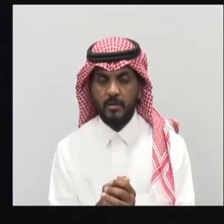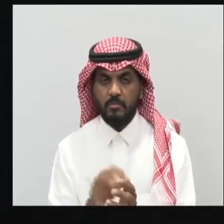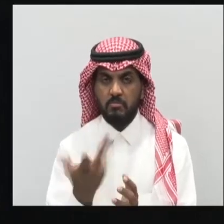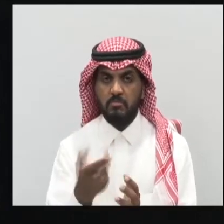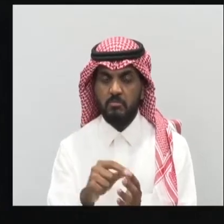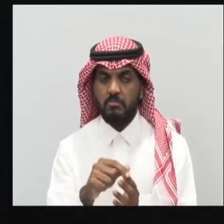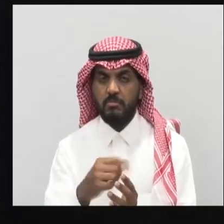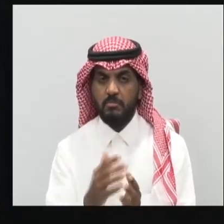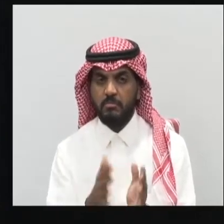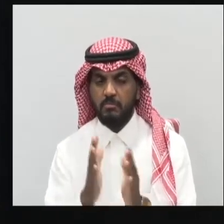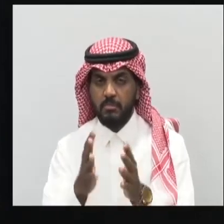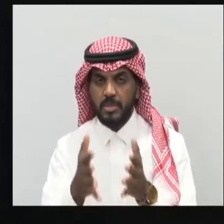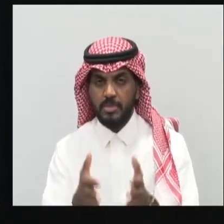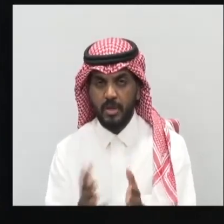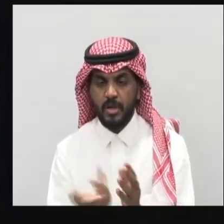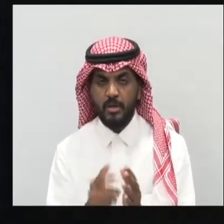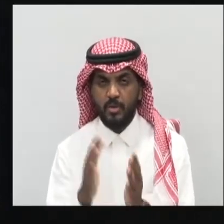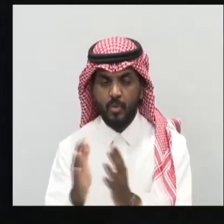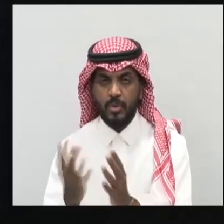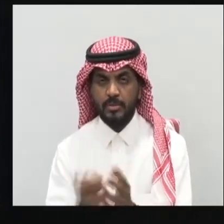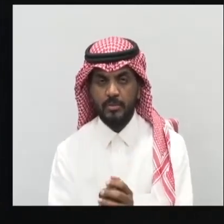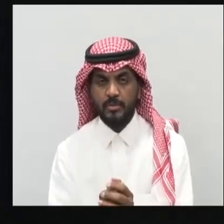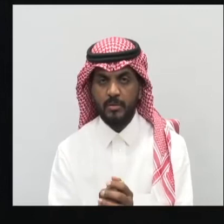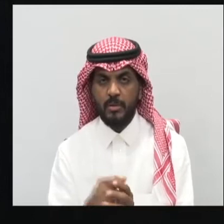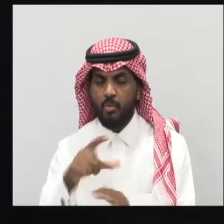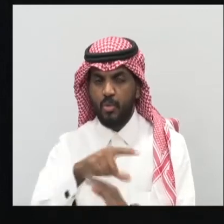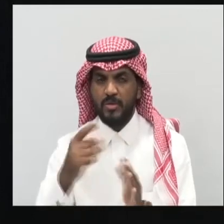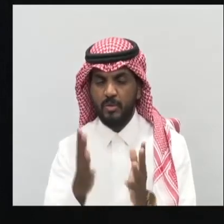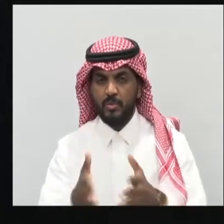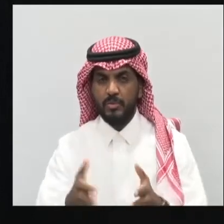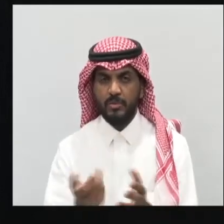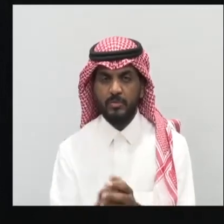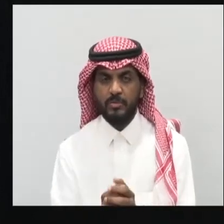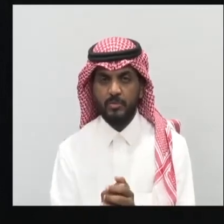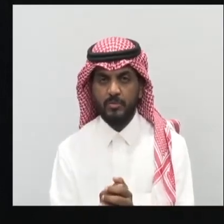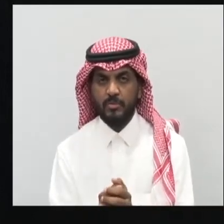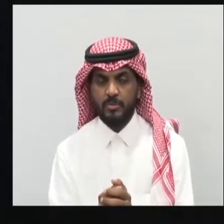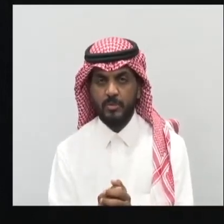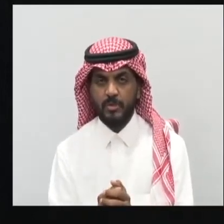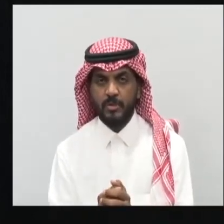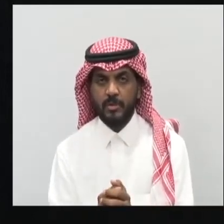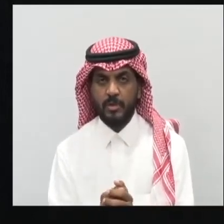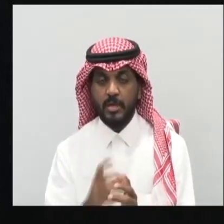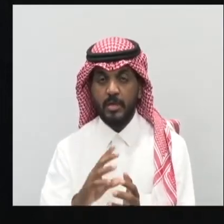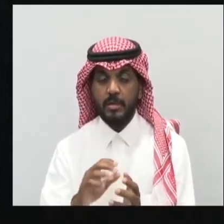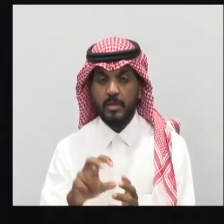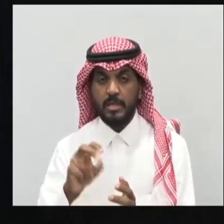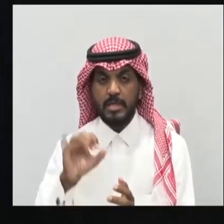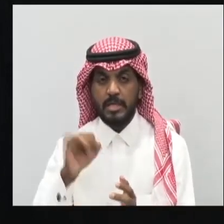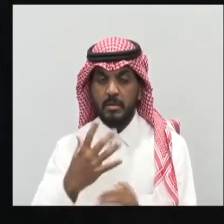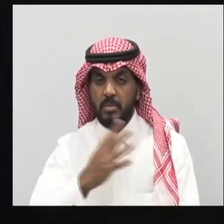ما هو مجال الوحدة؟ مجال الوحدة، أحسنتم، قيمي، تتحدث